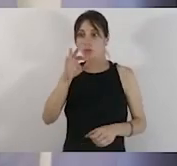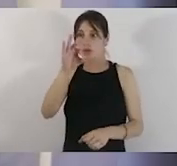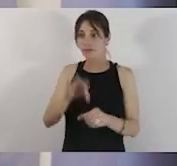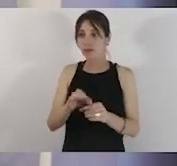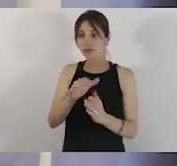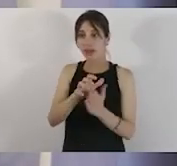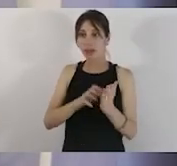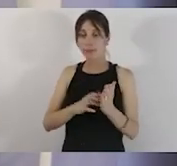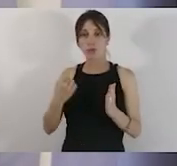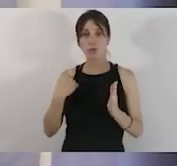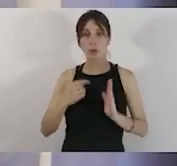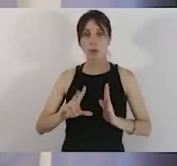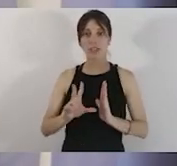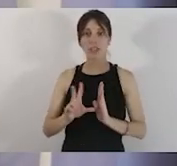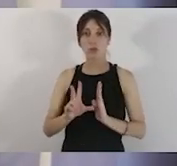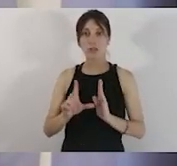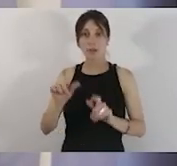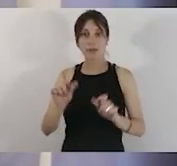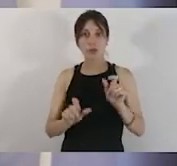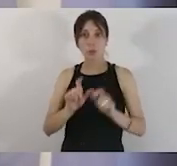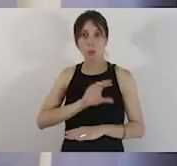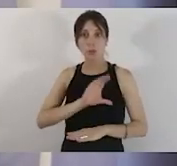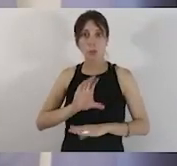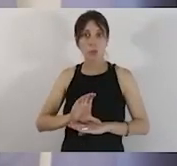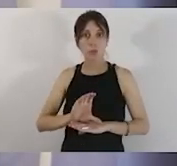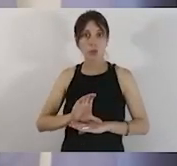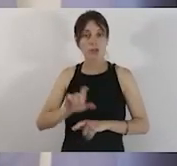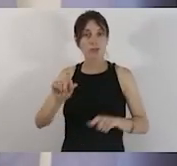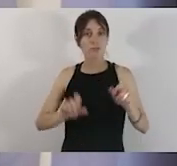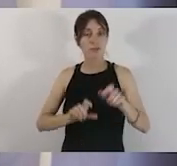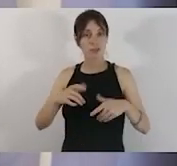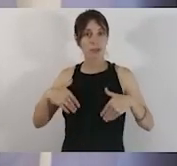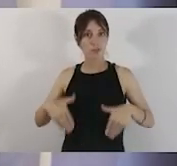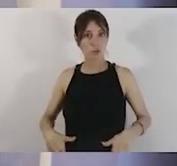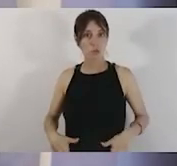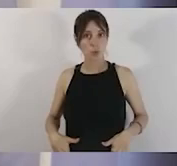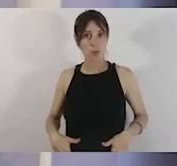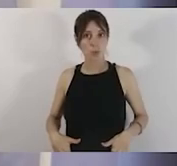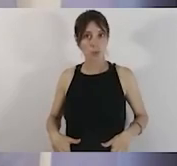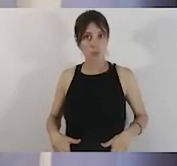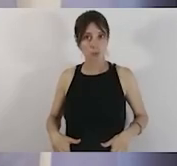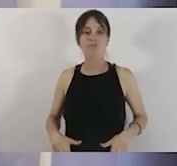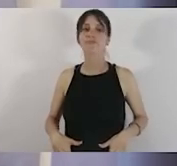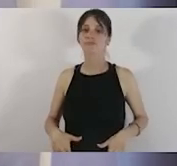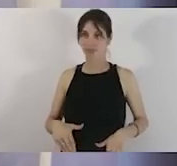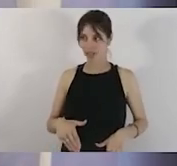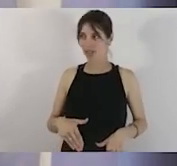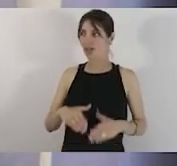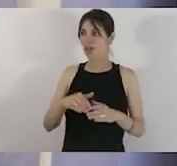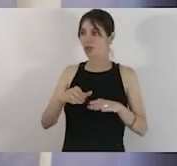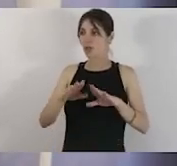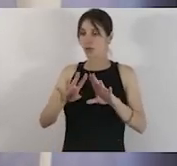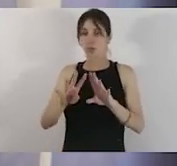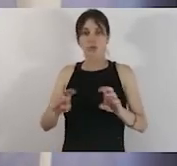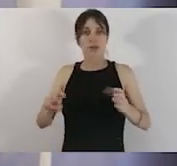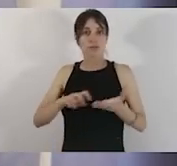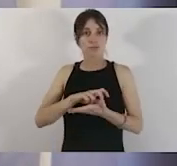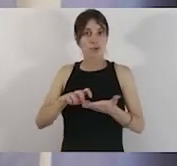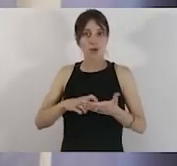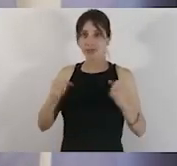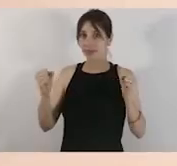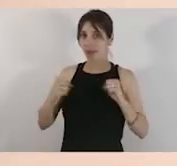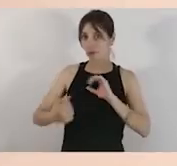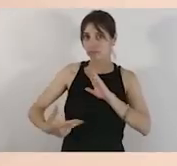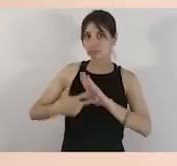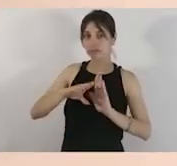rapport 18. Y a-t-il des contre ? Des abstentions ? Avis favorable du Conseil. Le rapport 19, Monsieur